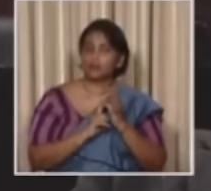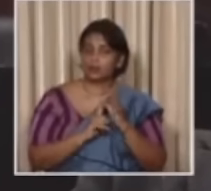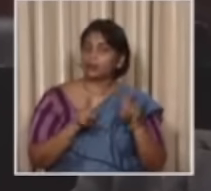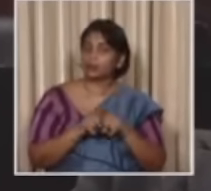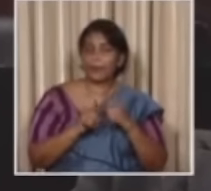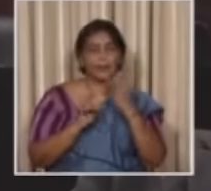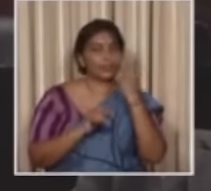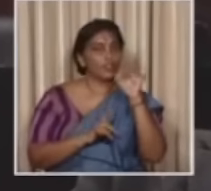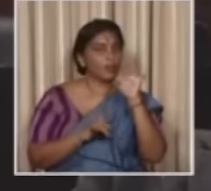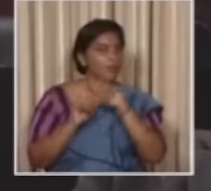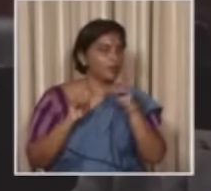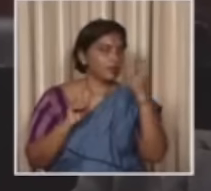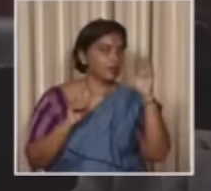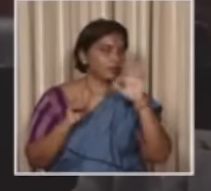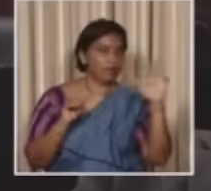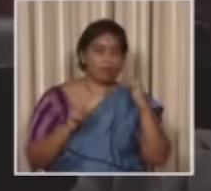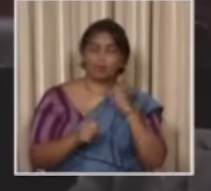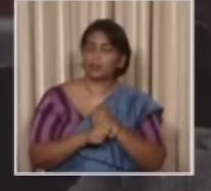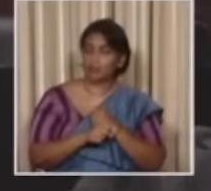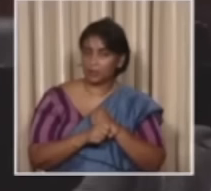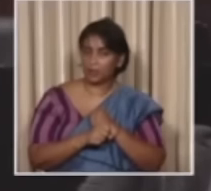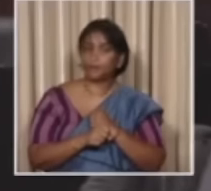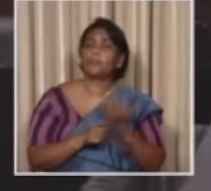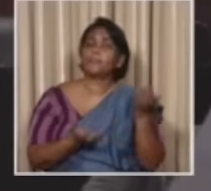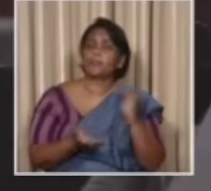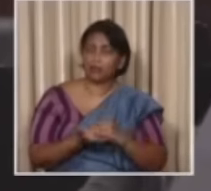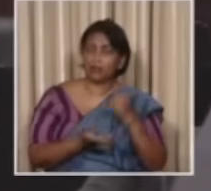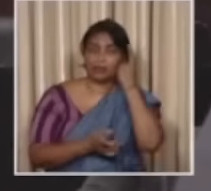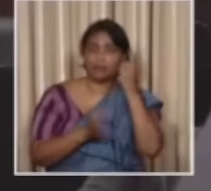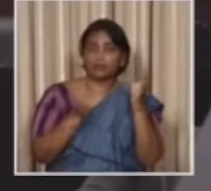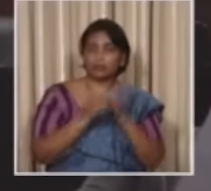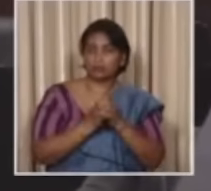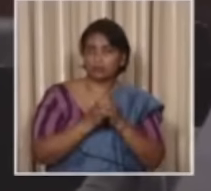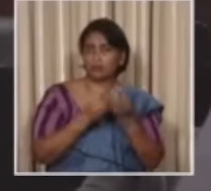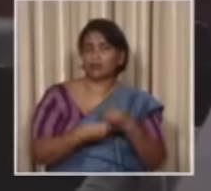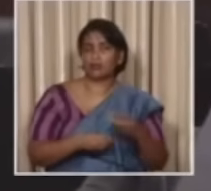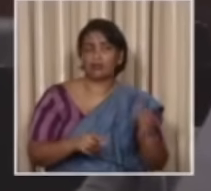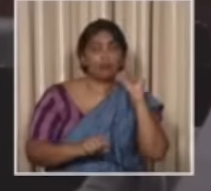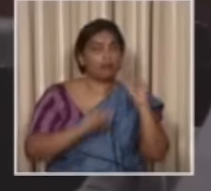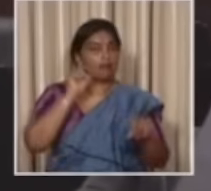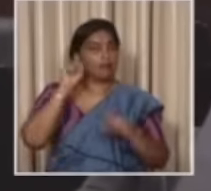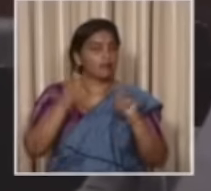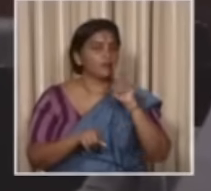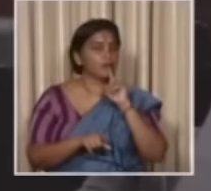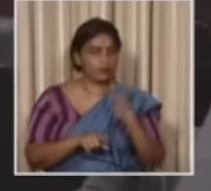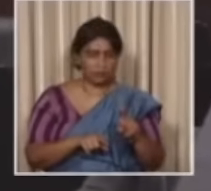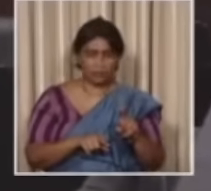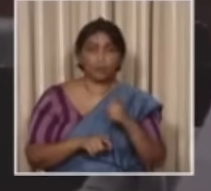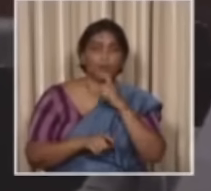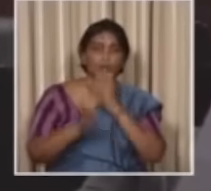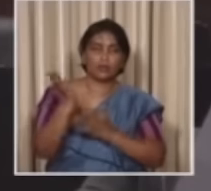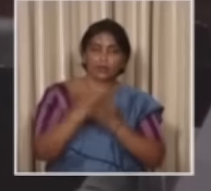වගේමයි 2015-2019 ආණ්ඩුව ආවා. ආයෙත් බුද්ධිංශ දඩයෙන් පටන් ගත්තා. නම්ගම් හෙලි කරා නඩු